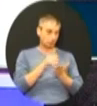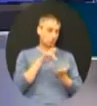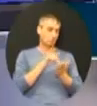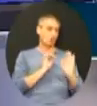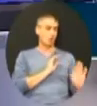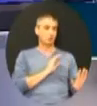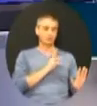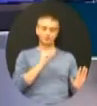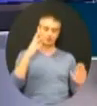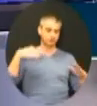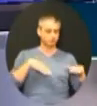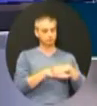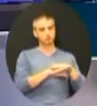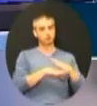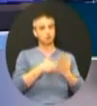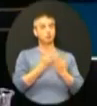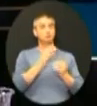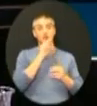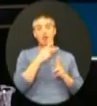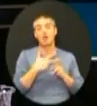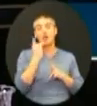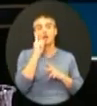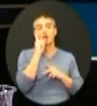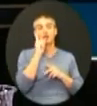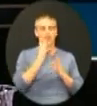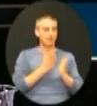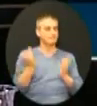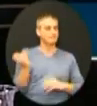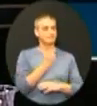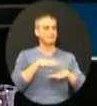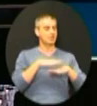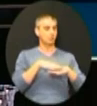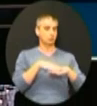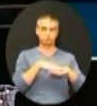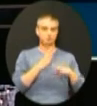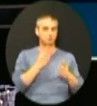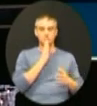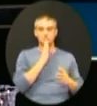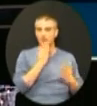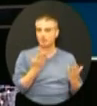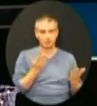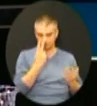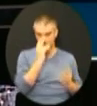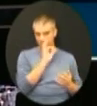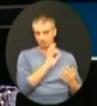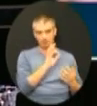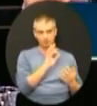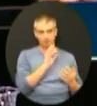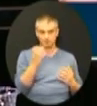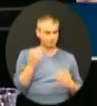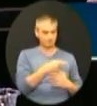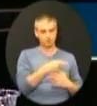במקומו ויהיה כפוף לאנחות יות משפטי הוא מדבר רק על המינוי זאת אומרת שהמינוי מה הבעייה מבחינתך